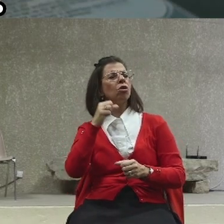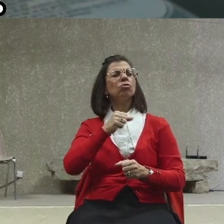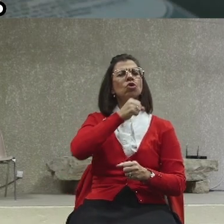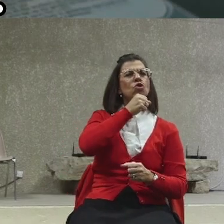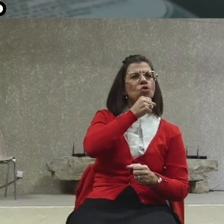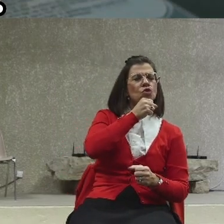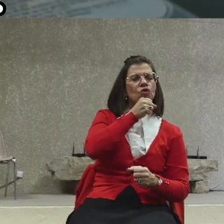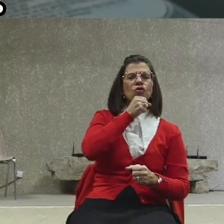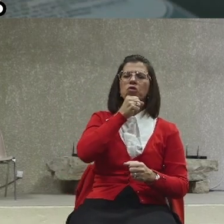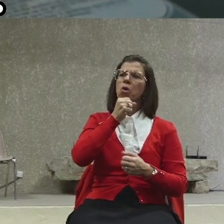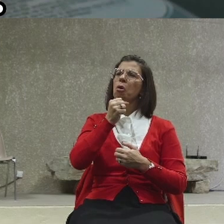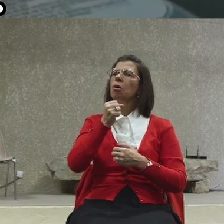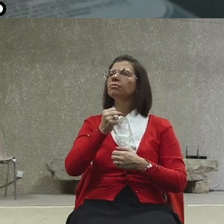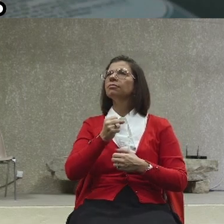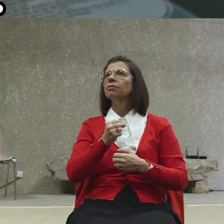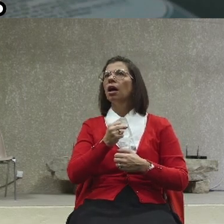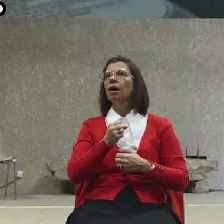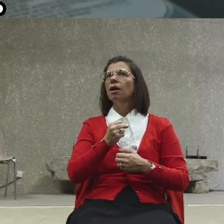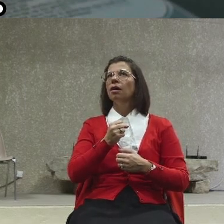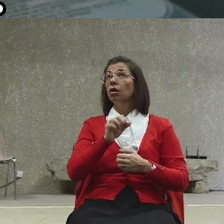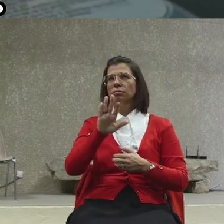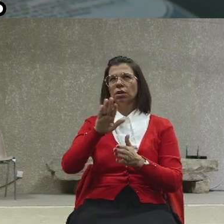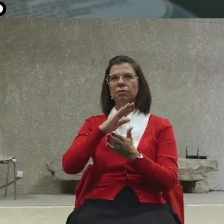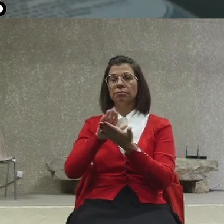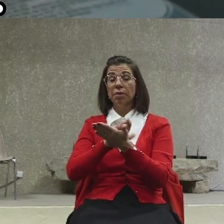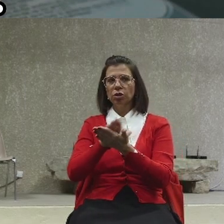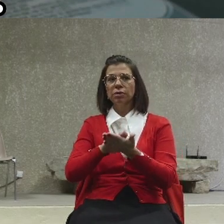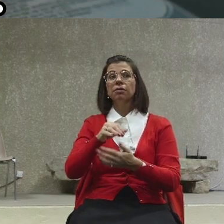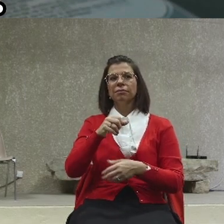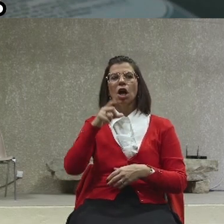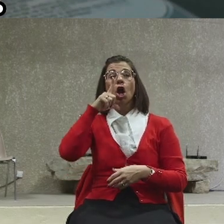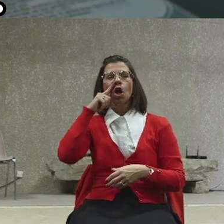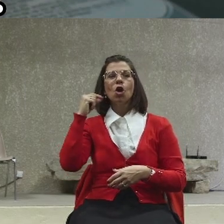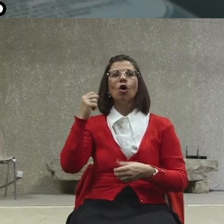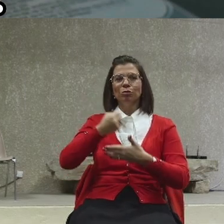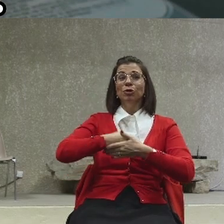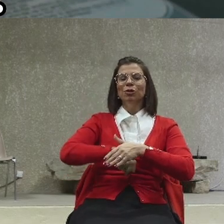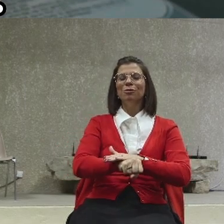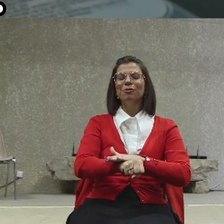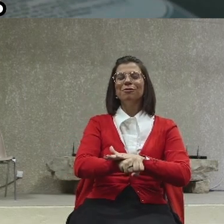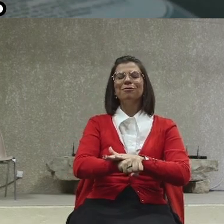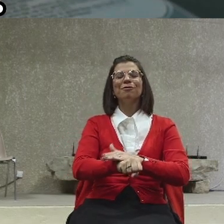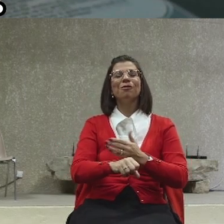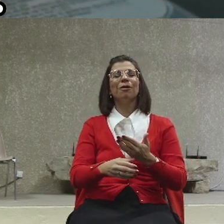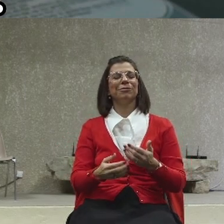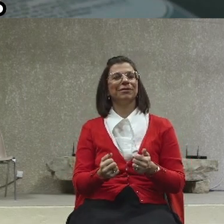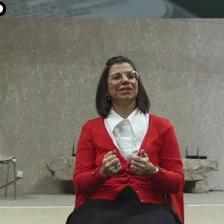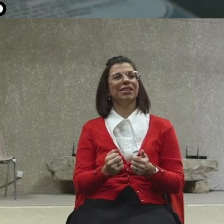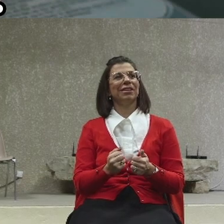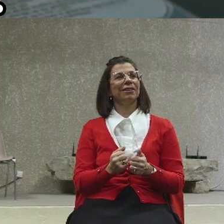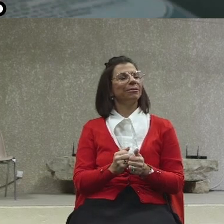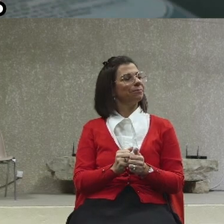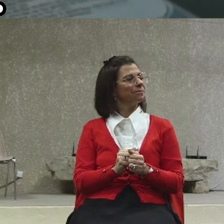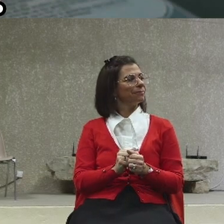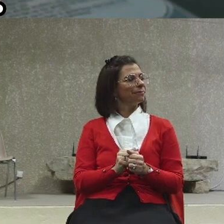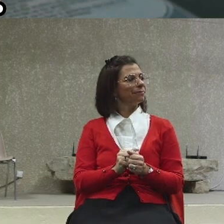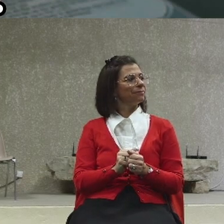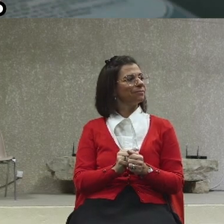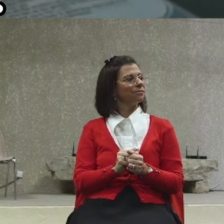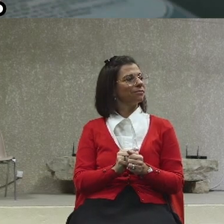C'est ce qui nous fait sortir de la culpabilité. Rien que si aujourd'hui pour venir vous avez eu